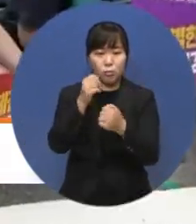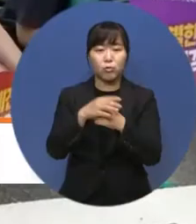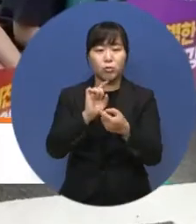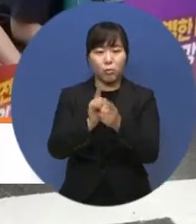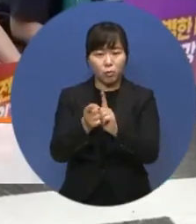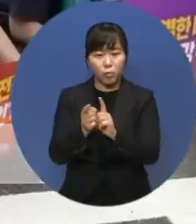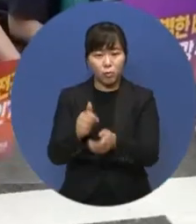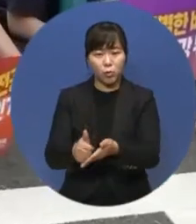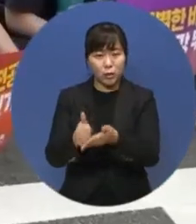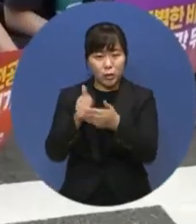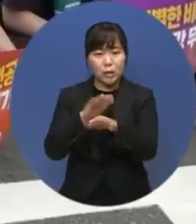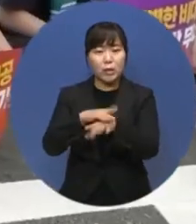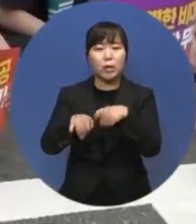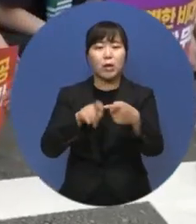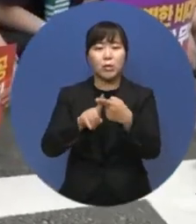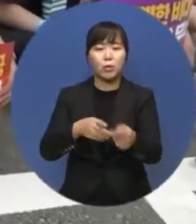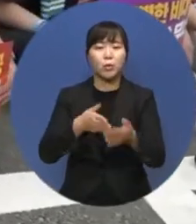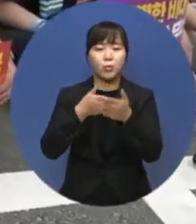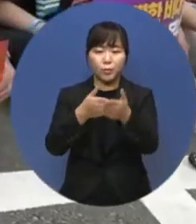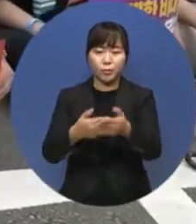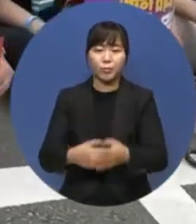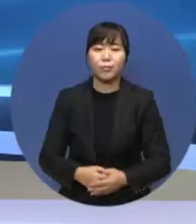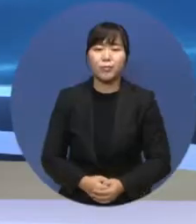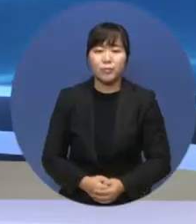실현해 나갈 것을 요구했습니다.